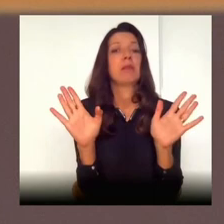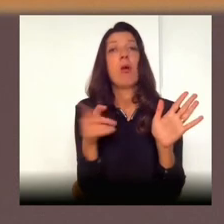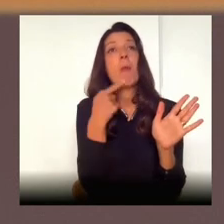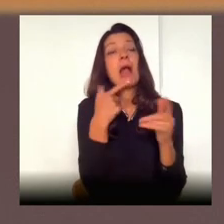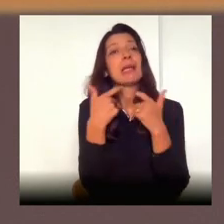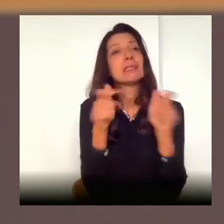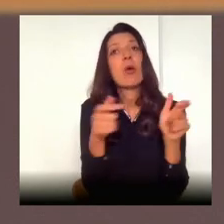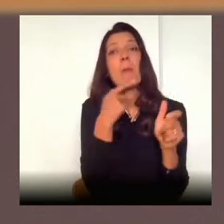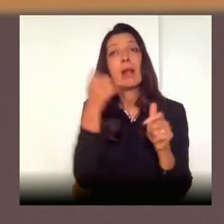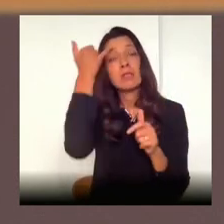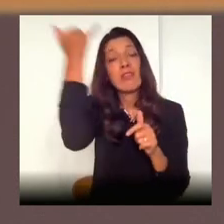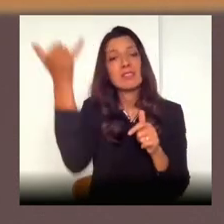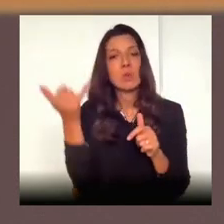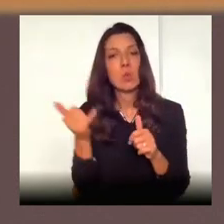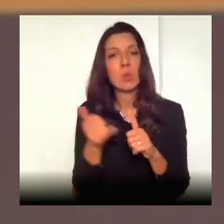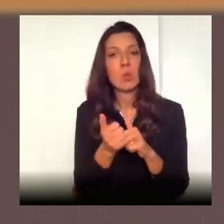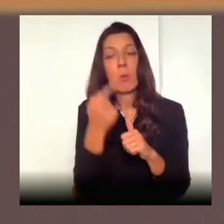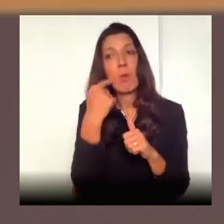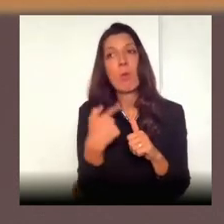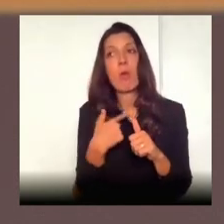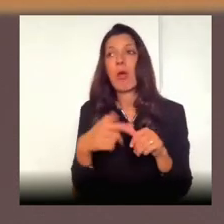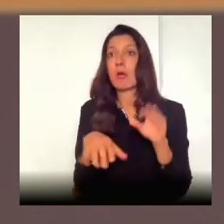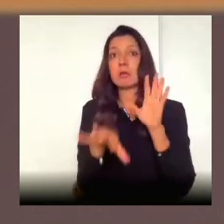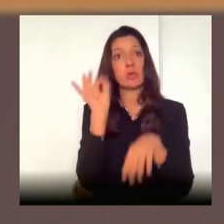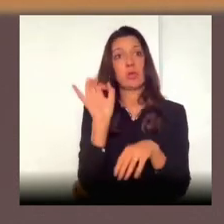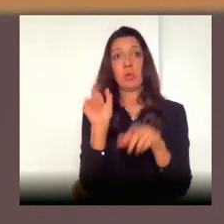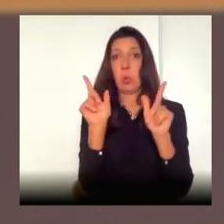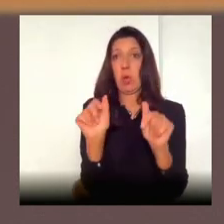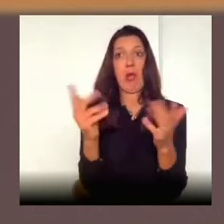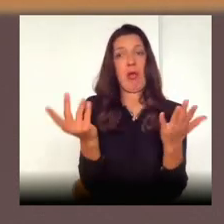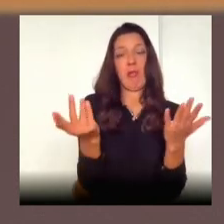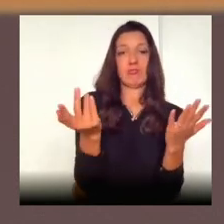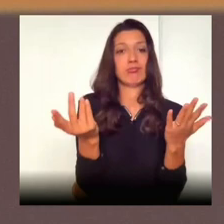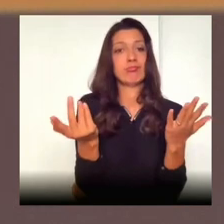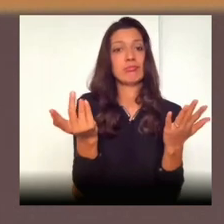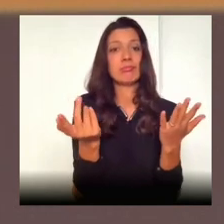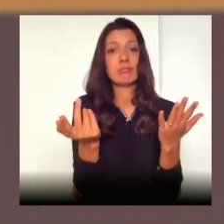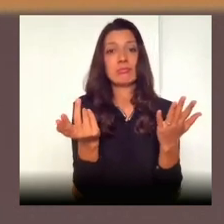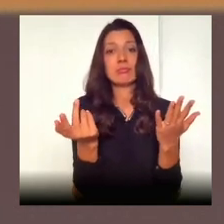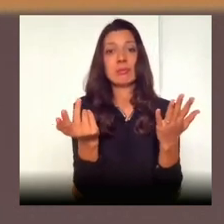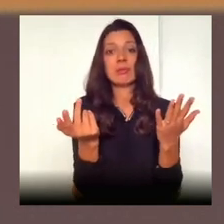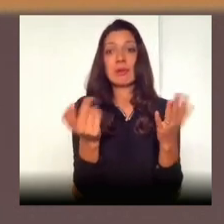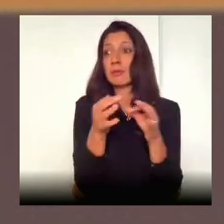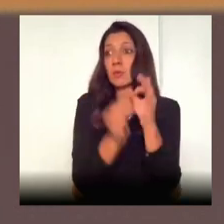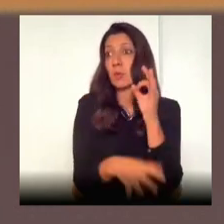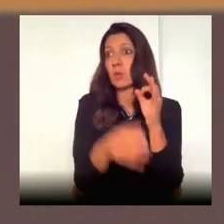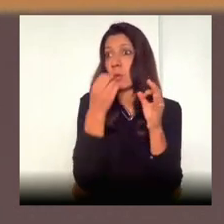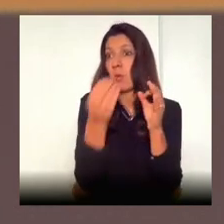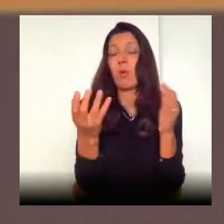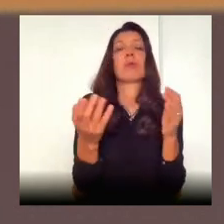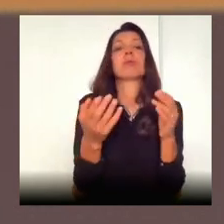parle d'innovation. Donc, pour moi, les solutions passent par là. Et pour continuer par rapport à ce que j'ai pu dire tout à l'heure, c'est que